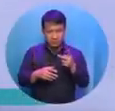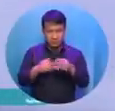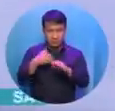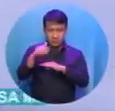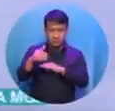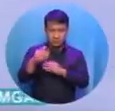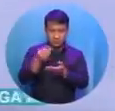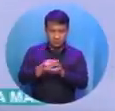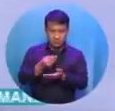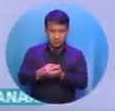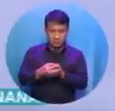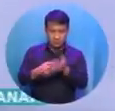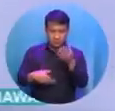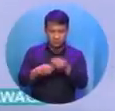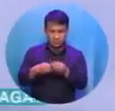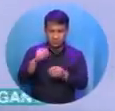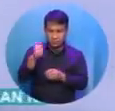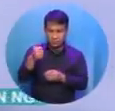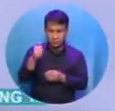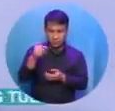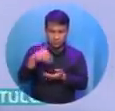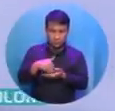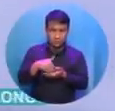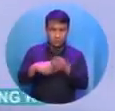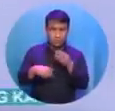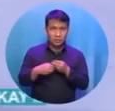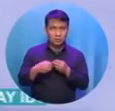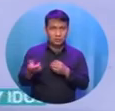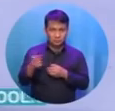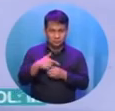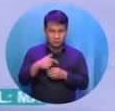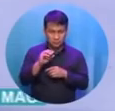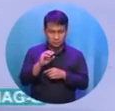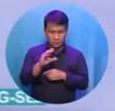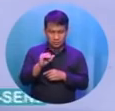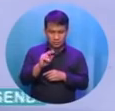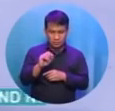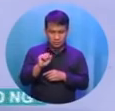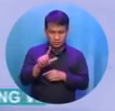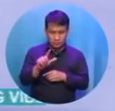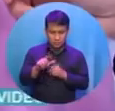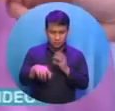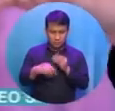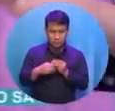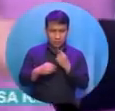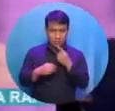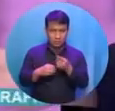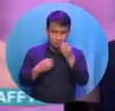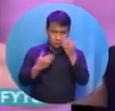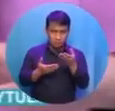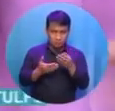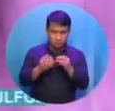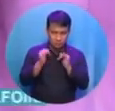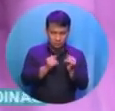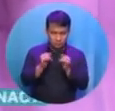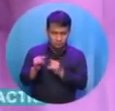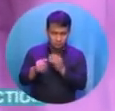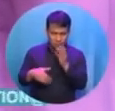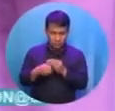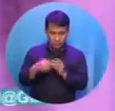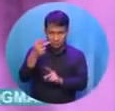ko po. Bari yung 10,000 para sa TV. At ito po, signal, HD, installation free plus